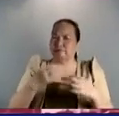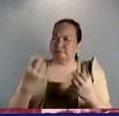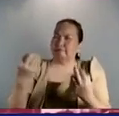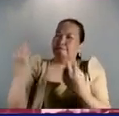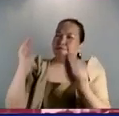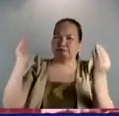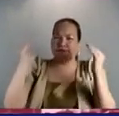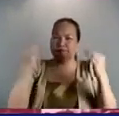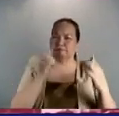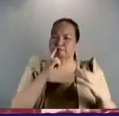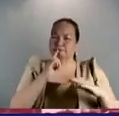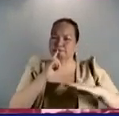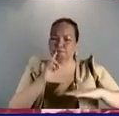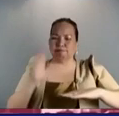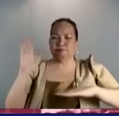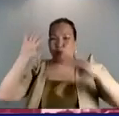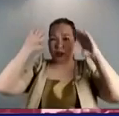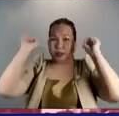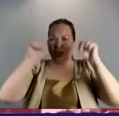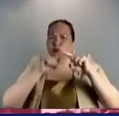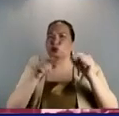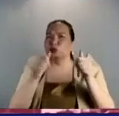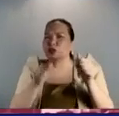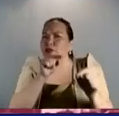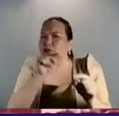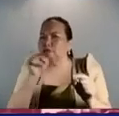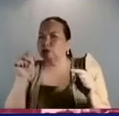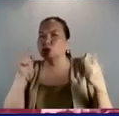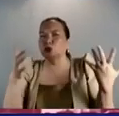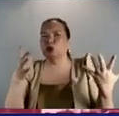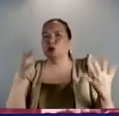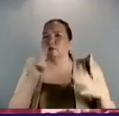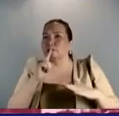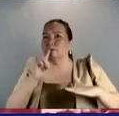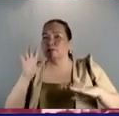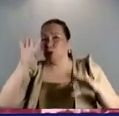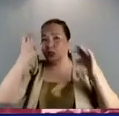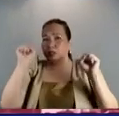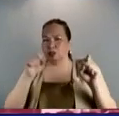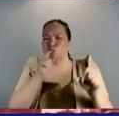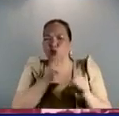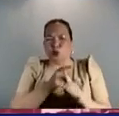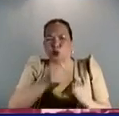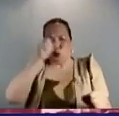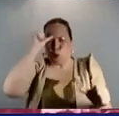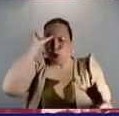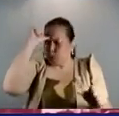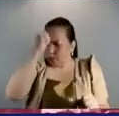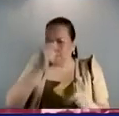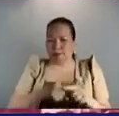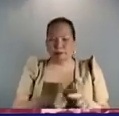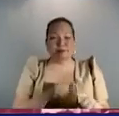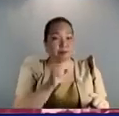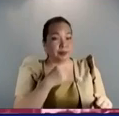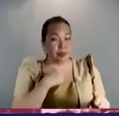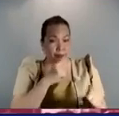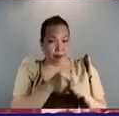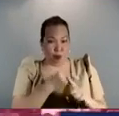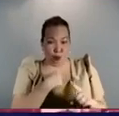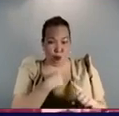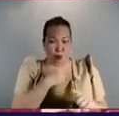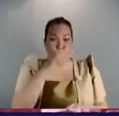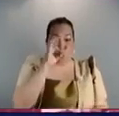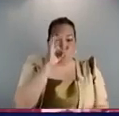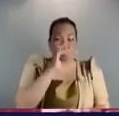na talumpati? At bakit? Well, syempre po, bilang isang Pilipino,